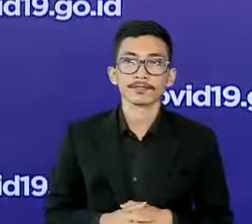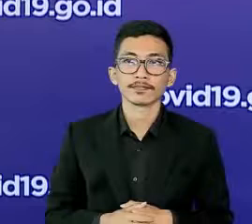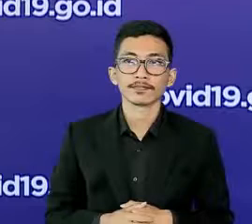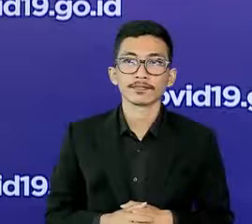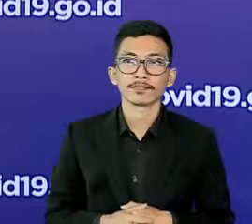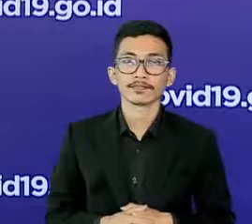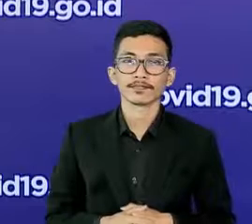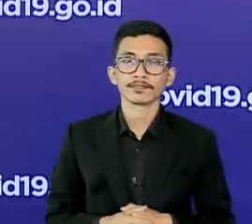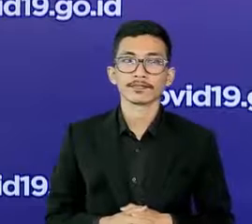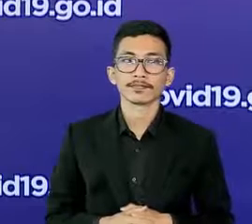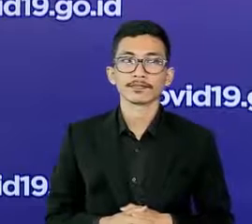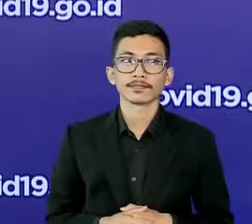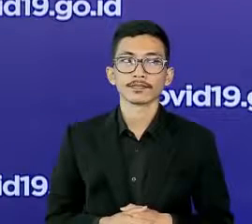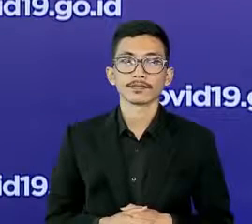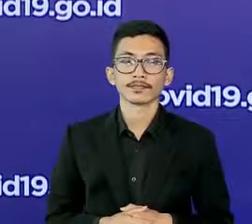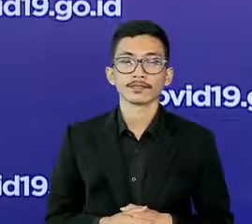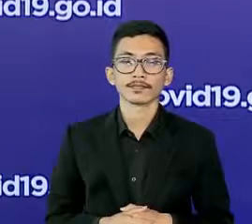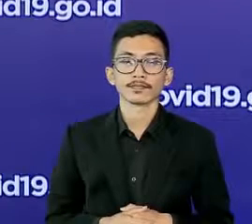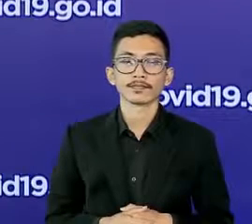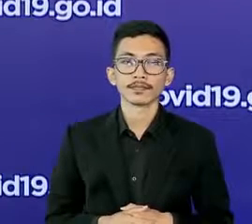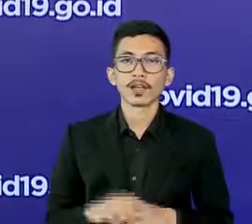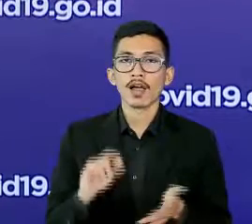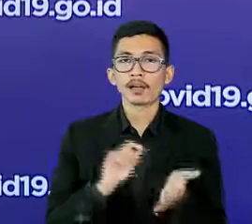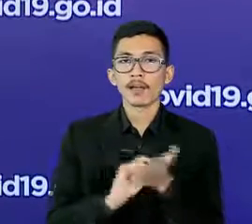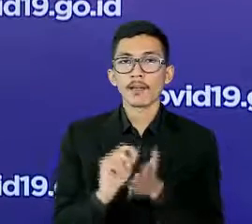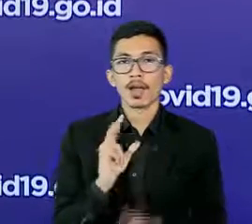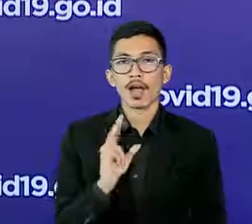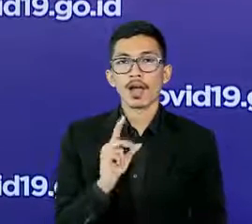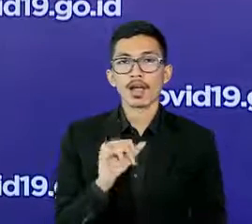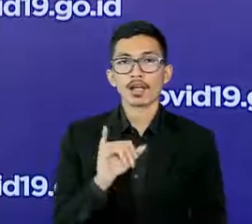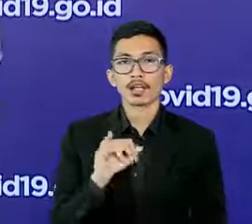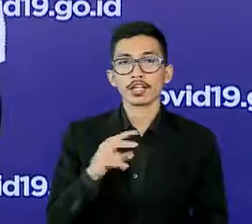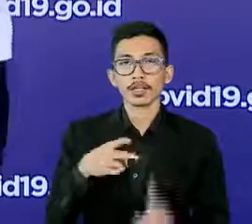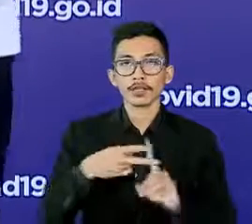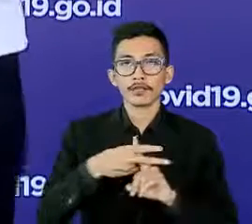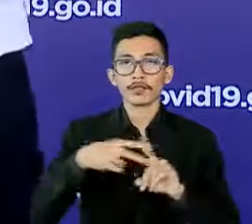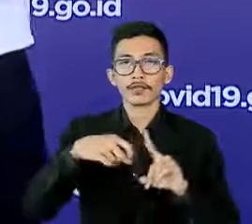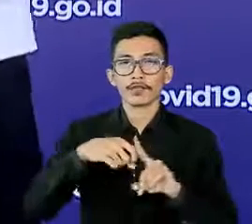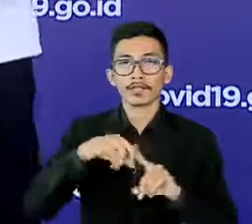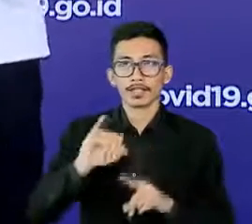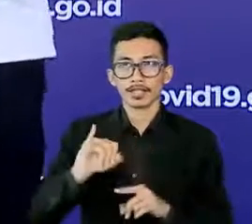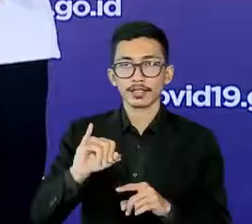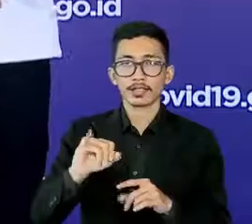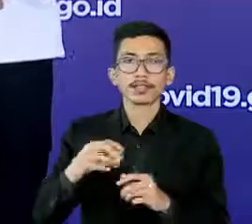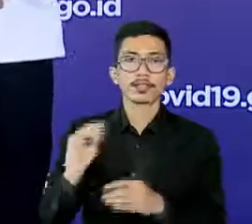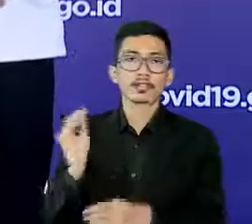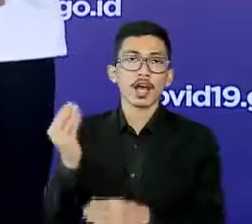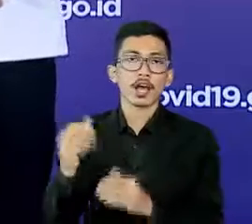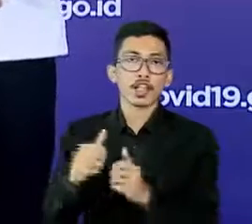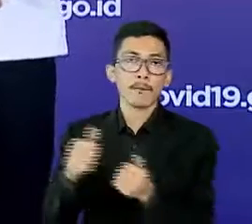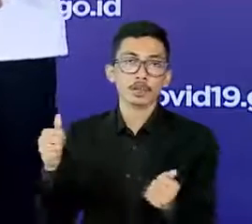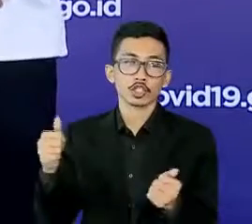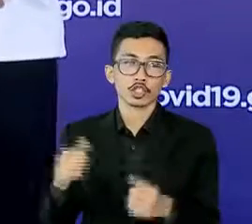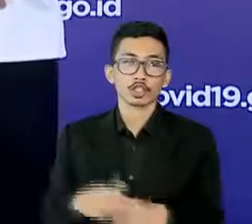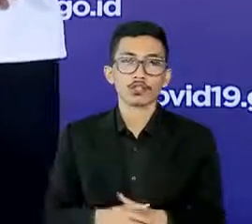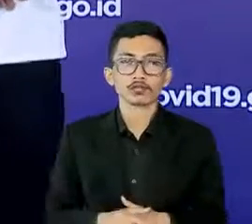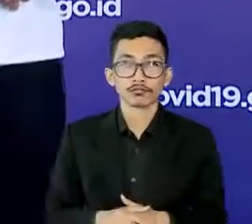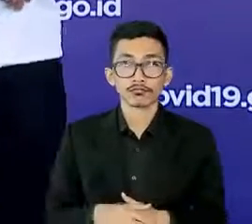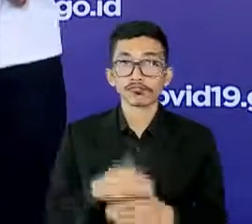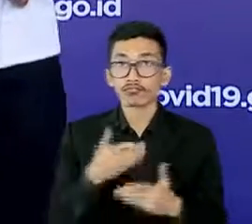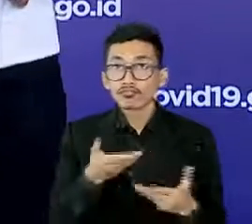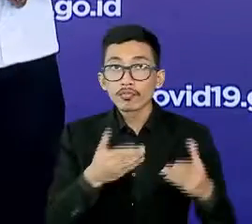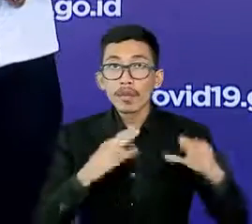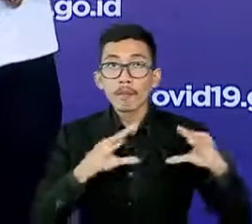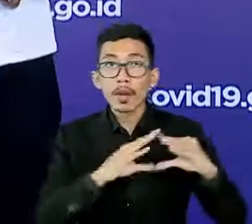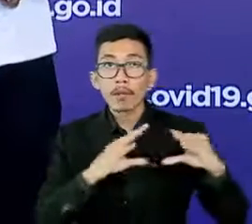hai oh dari berita dari Rizky The Jakarta Post Apakah BNPB sudah memiliki data